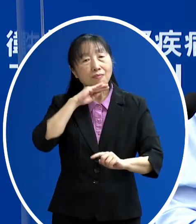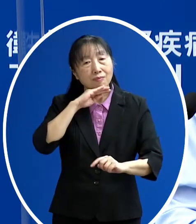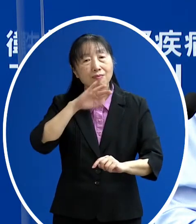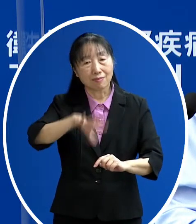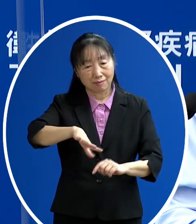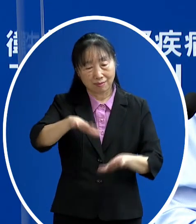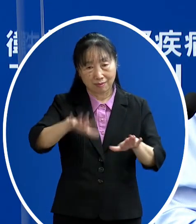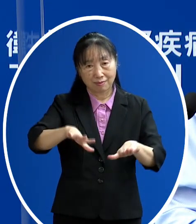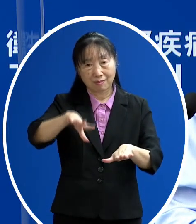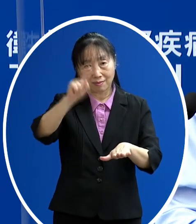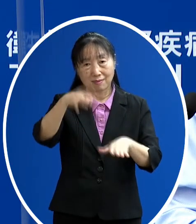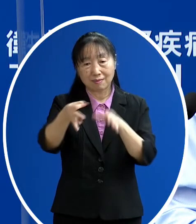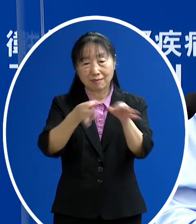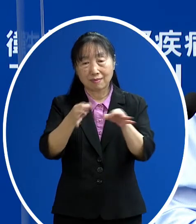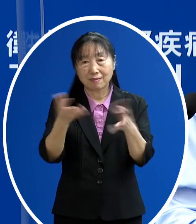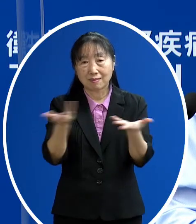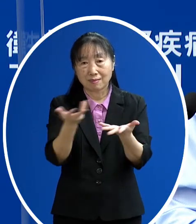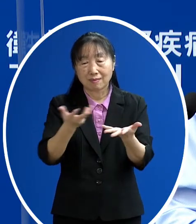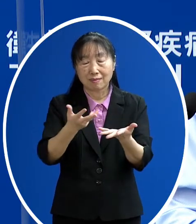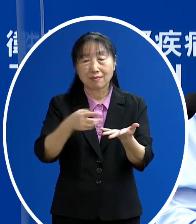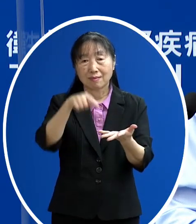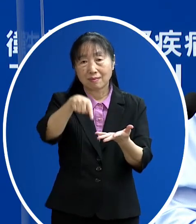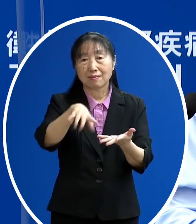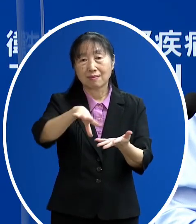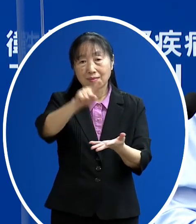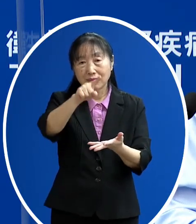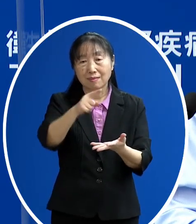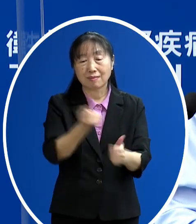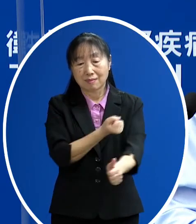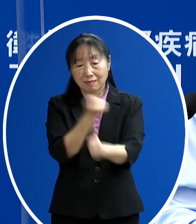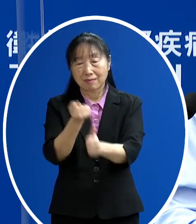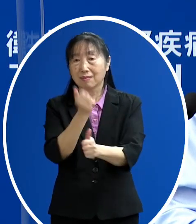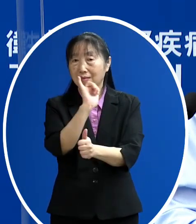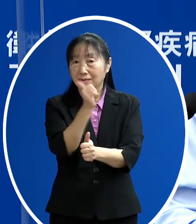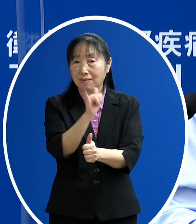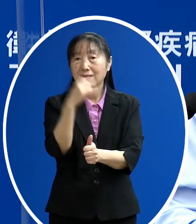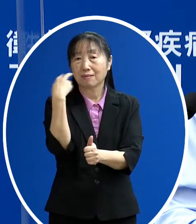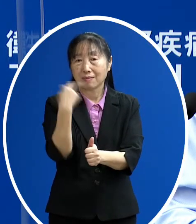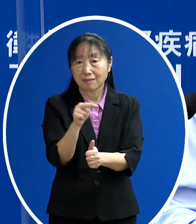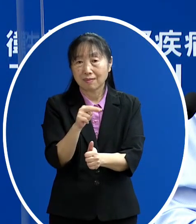行能够顺畅，疫情能够控制那